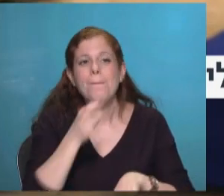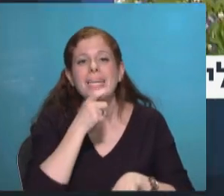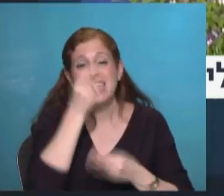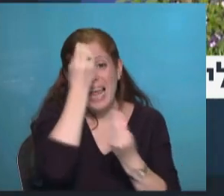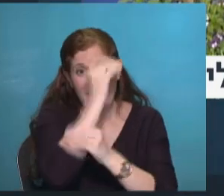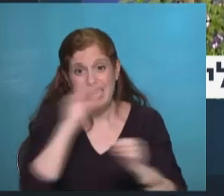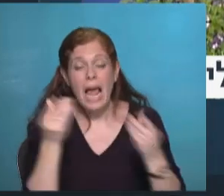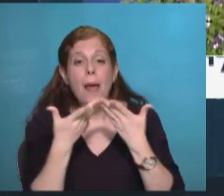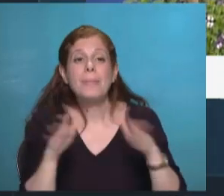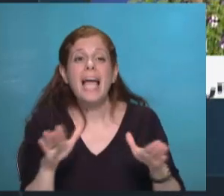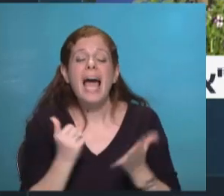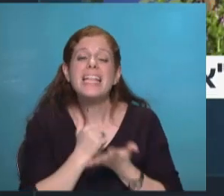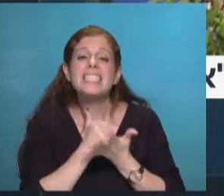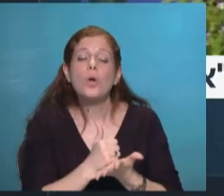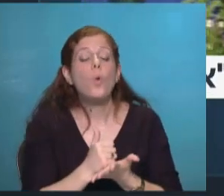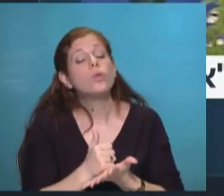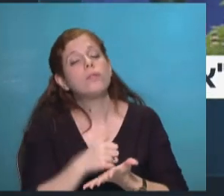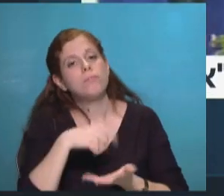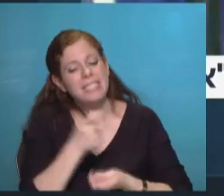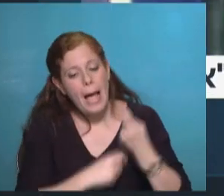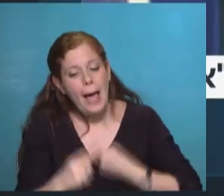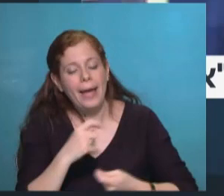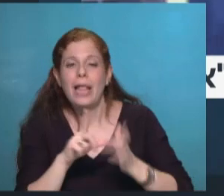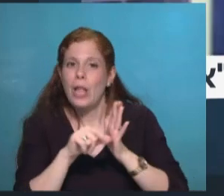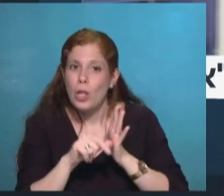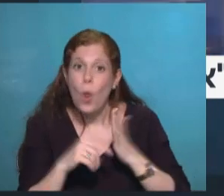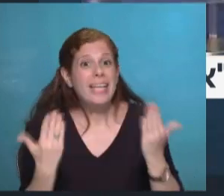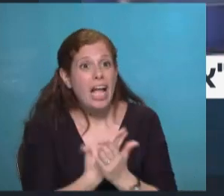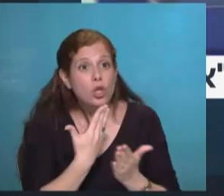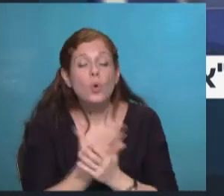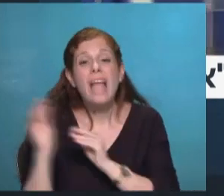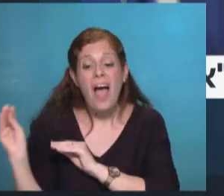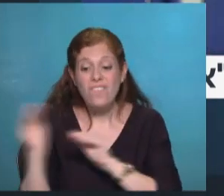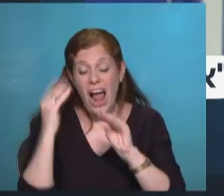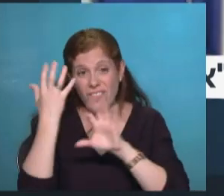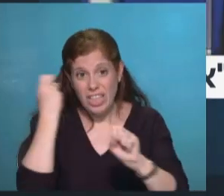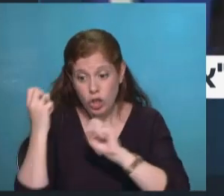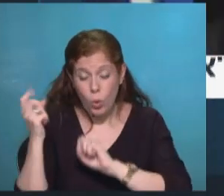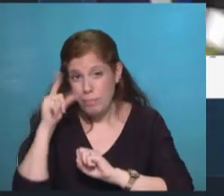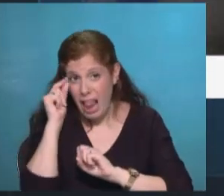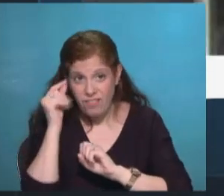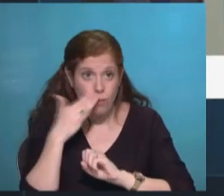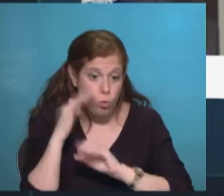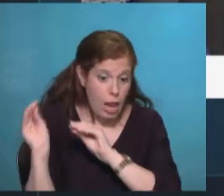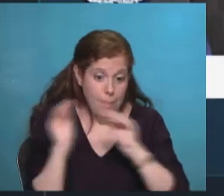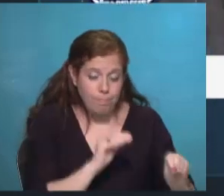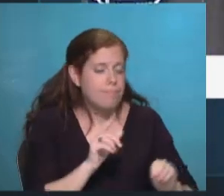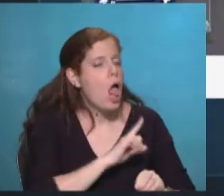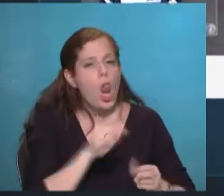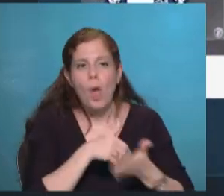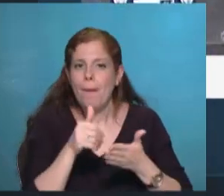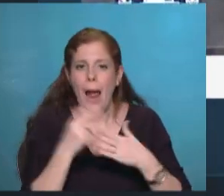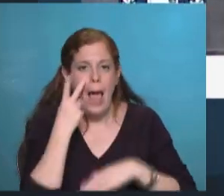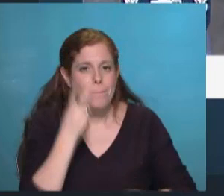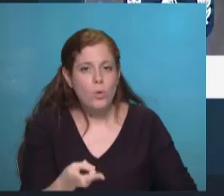פתיחת נציגות מסחרית, טכנולוגית, חדשנות, אבל העברת השגרירות מתל אביב לירושלים לא תקרה במהלך הביקור הזה,